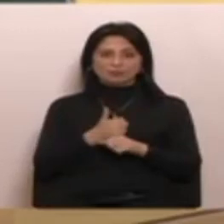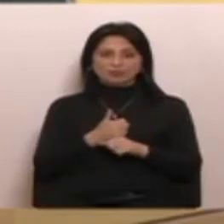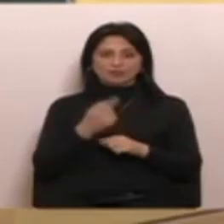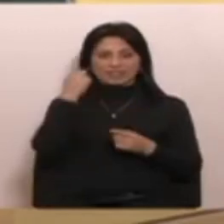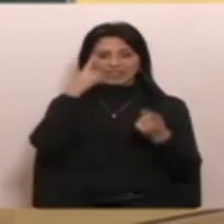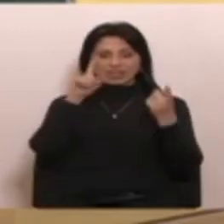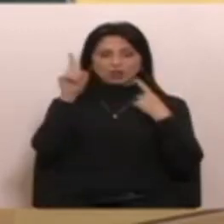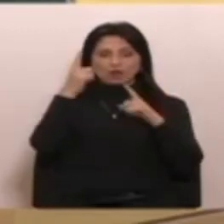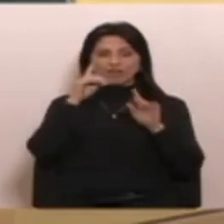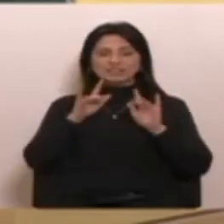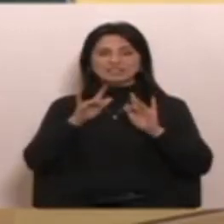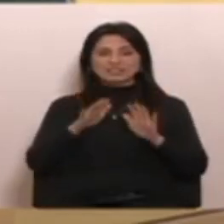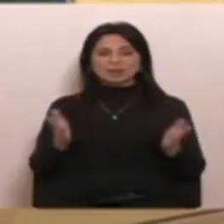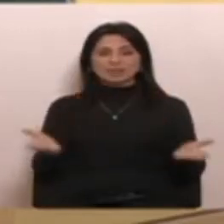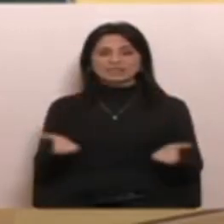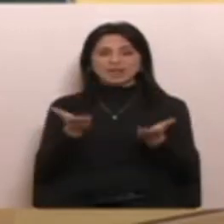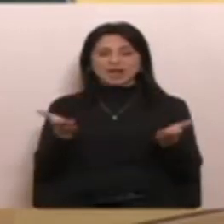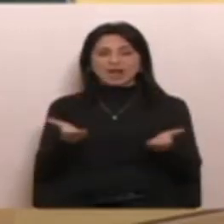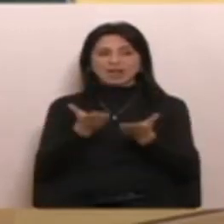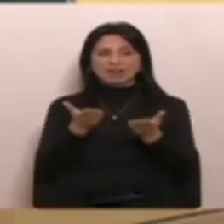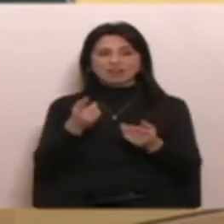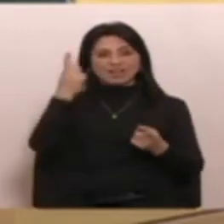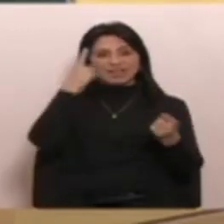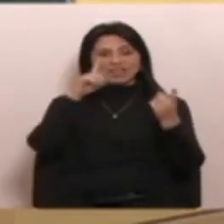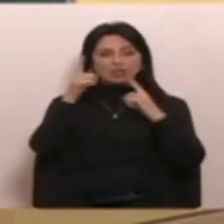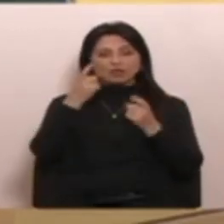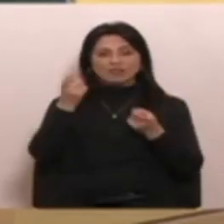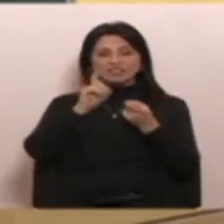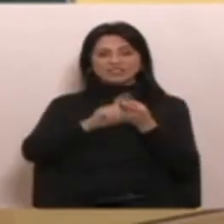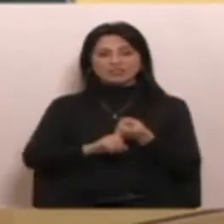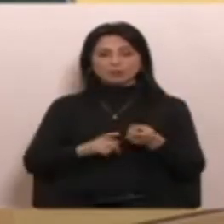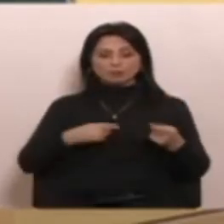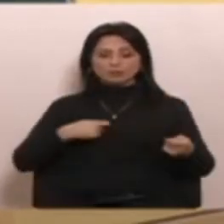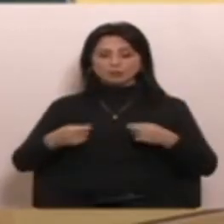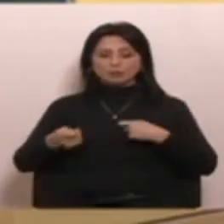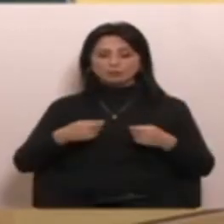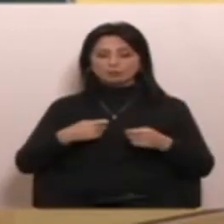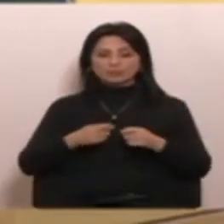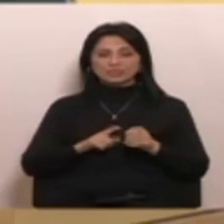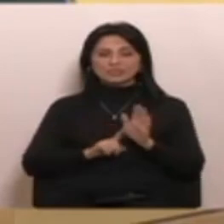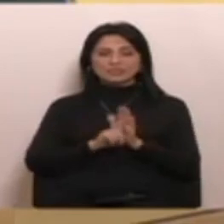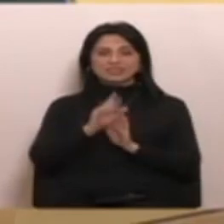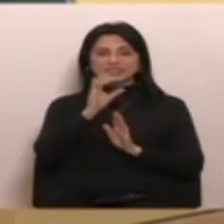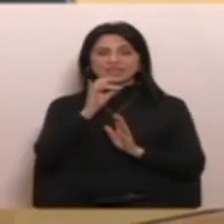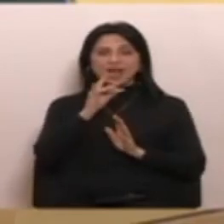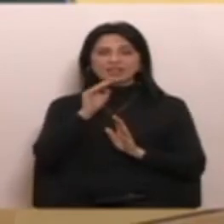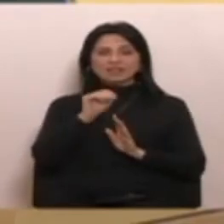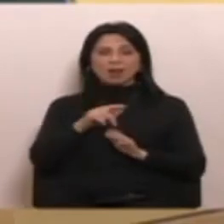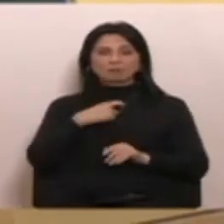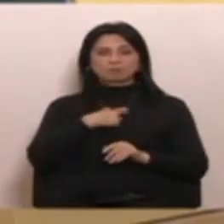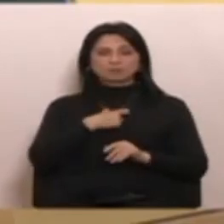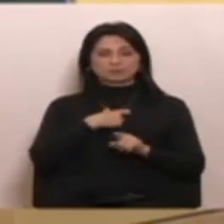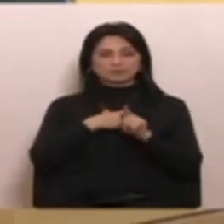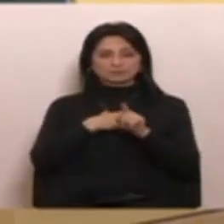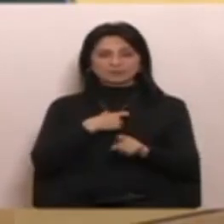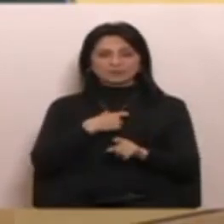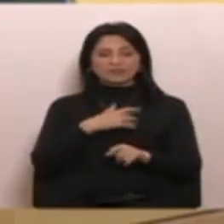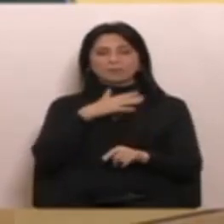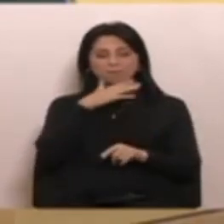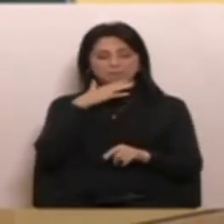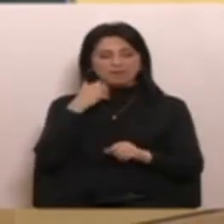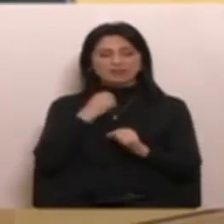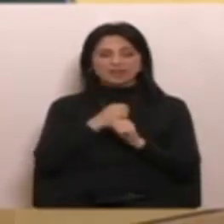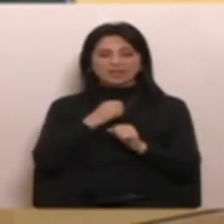ინოვაციური საქმიანობის ახალისება, ინოვაციაზე დაფუძნებული ბიზნესის სტარტაპების განვითარება. დღეს საკმაოდ ბევრი